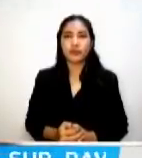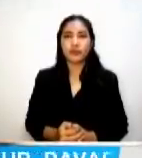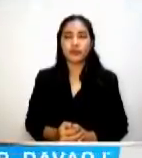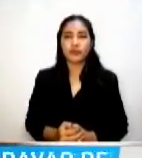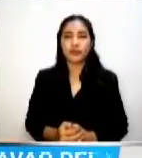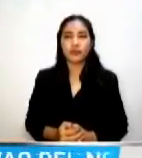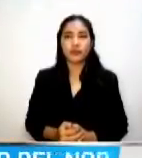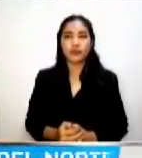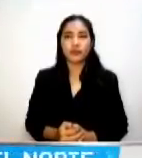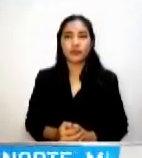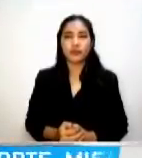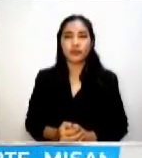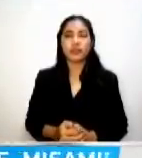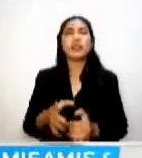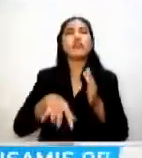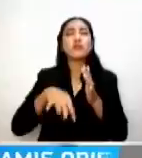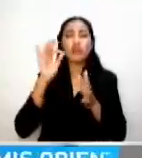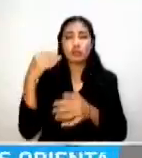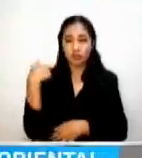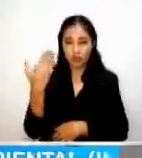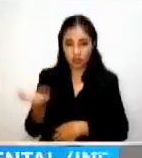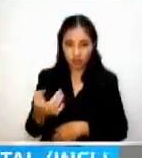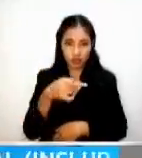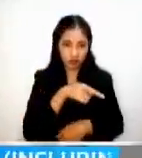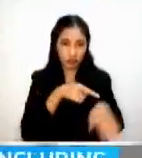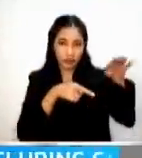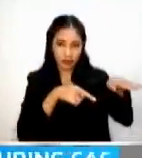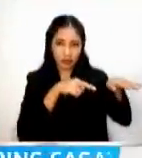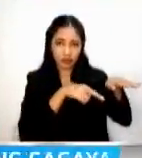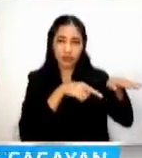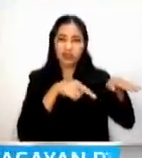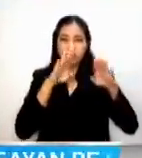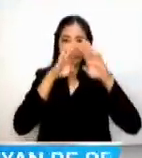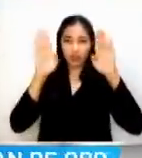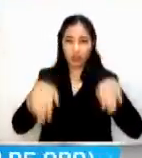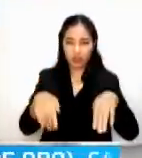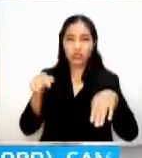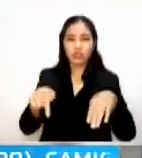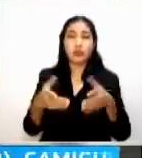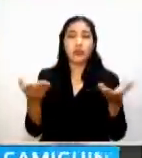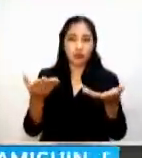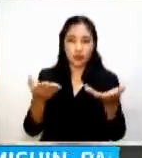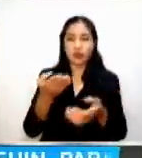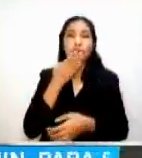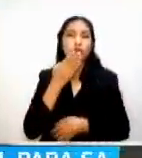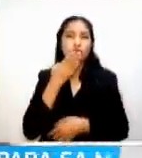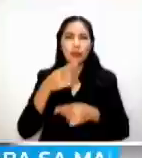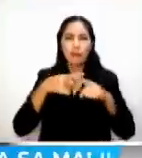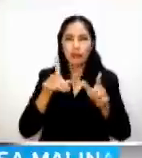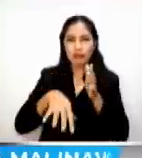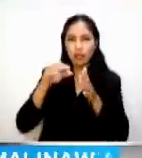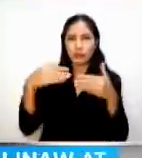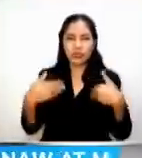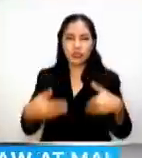Bangkay na nang makita ang isang bata sa sofa ng kanilang bahay sa Barangay Tango, Bacolod City. Pero may iba pa palang biktima, ang ama, lola at isa